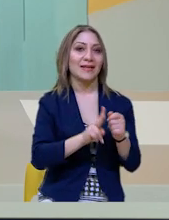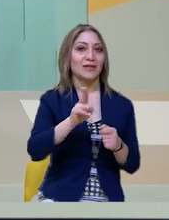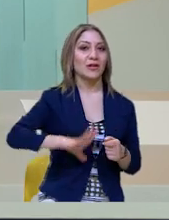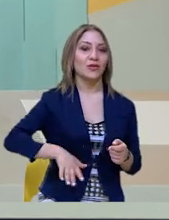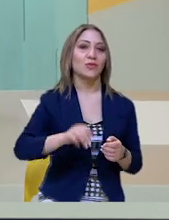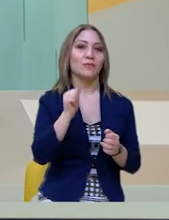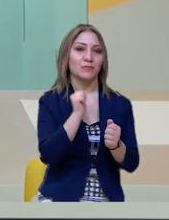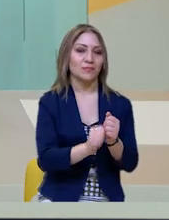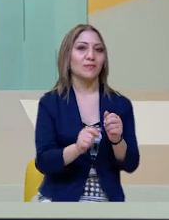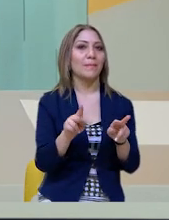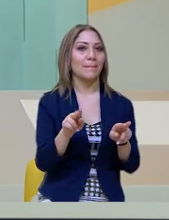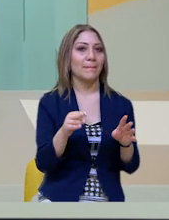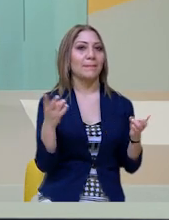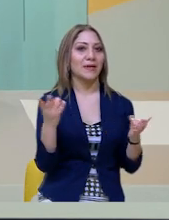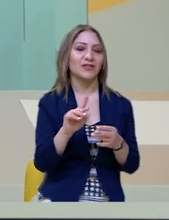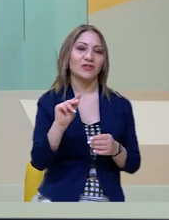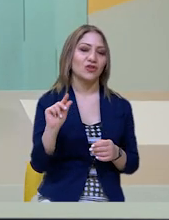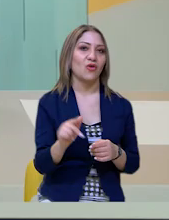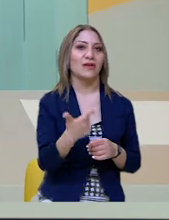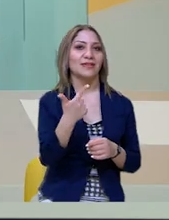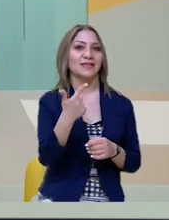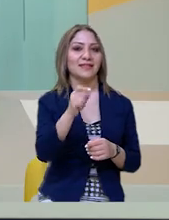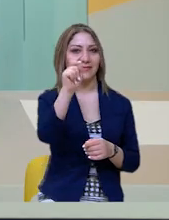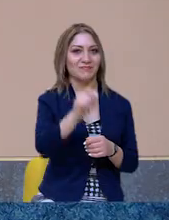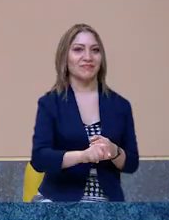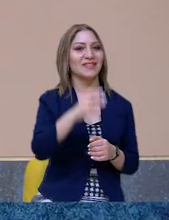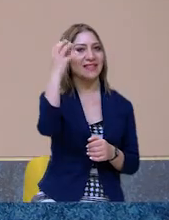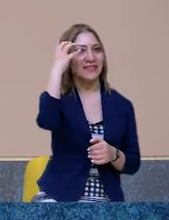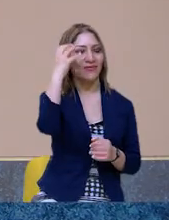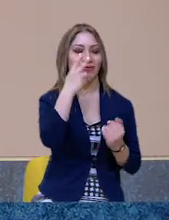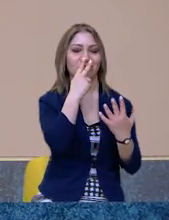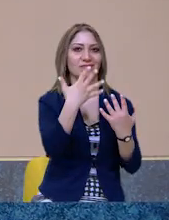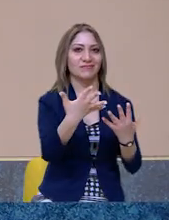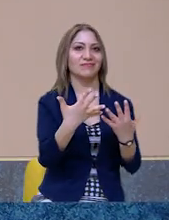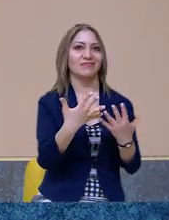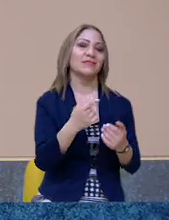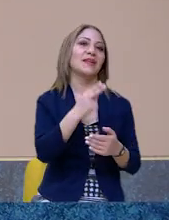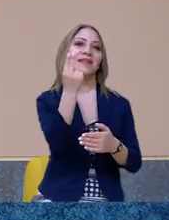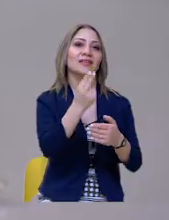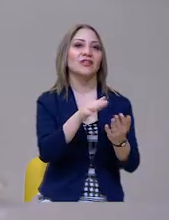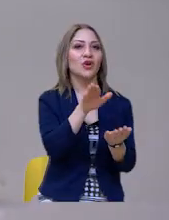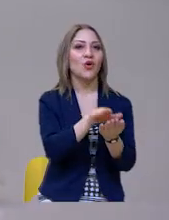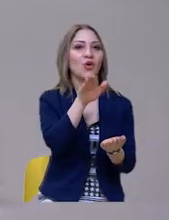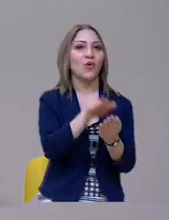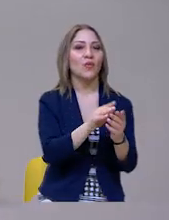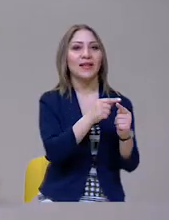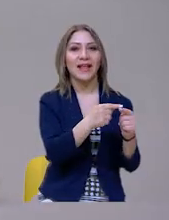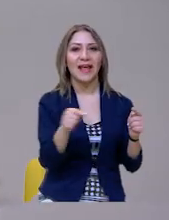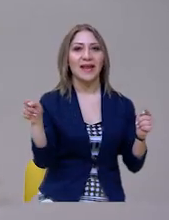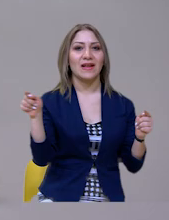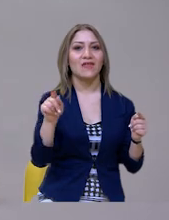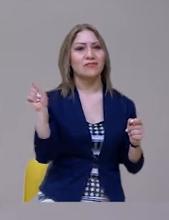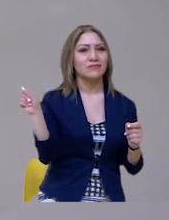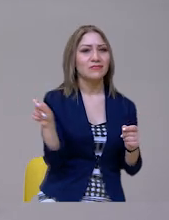մենք ամեն դեպքում ևս մեկ անգամ կընդգծենք, լավ։ Մեր նկարած կոկորդիլոսի երկայնքով